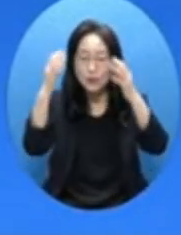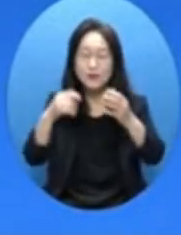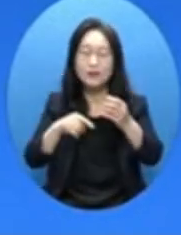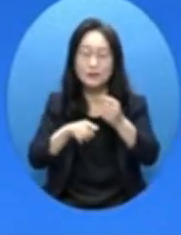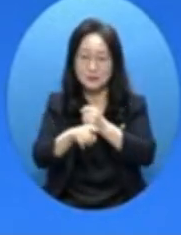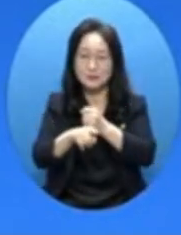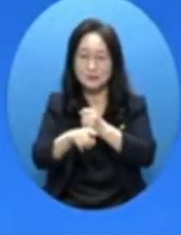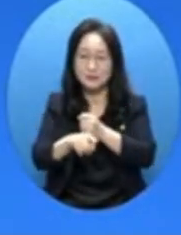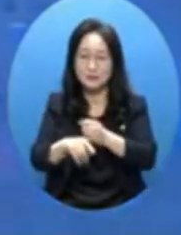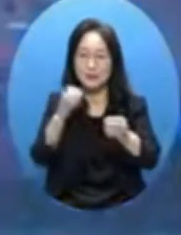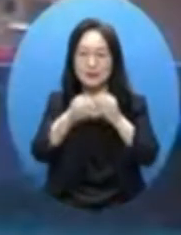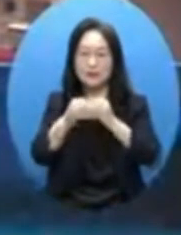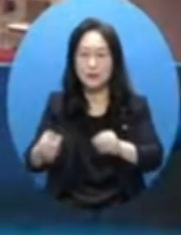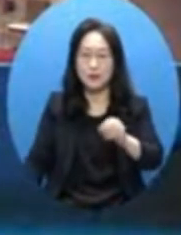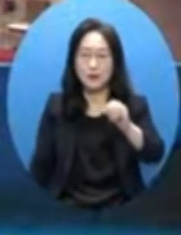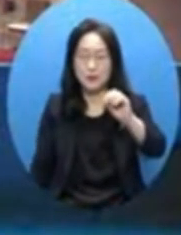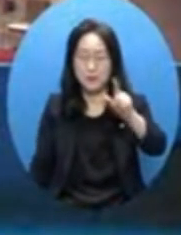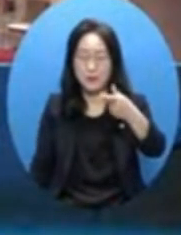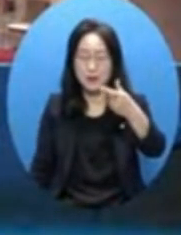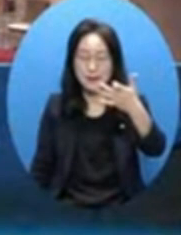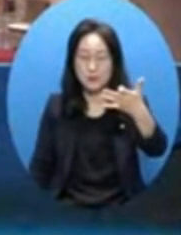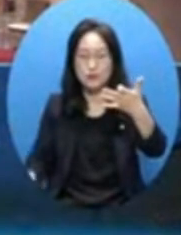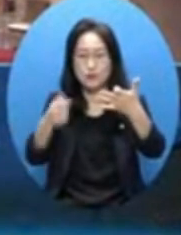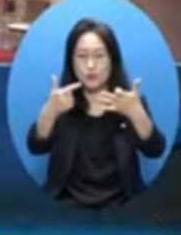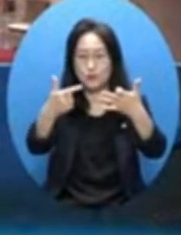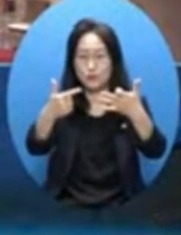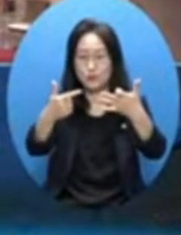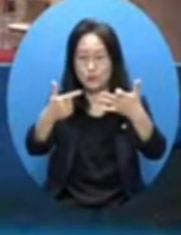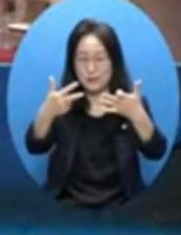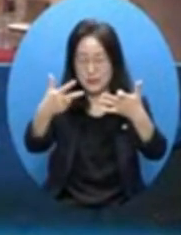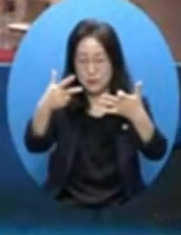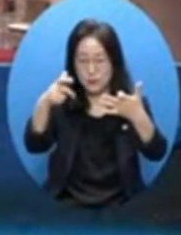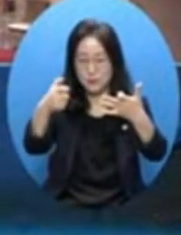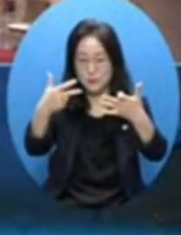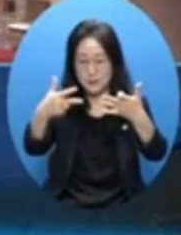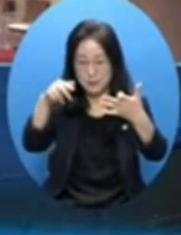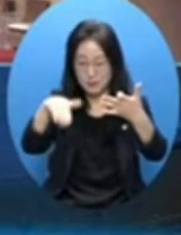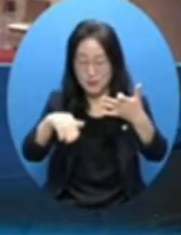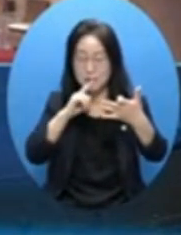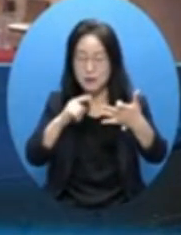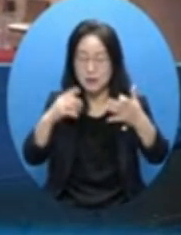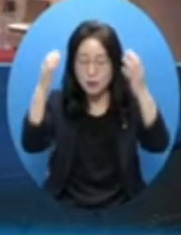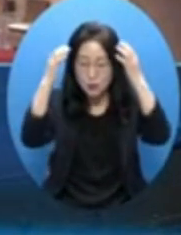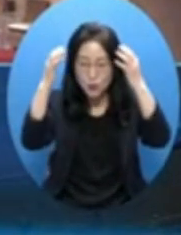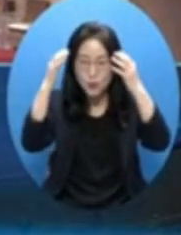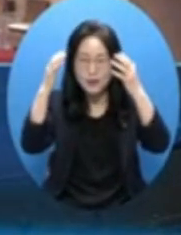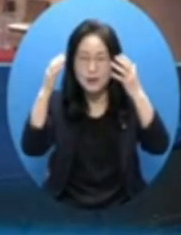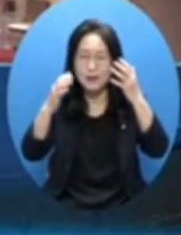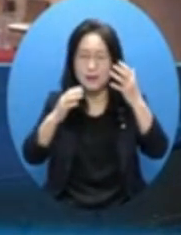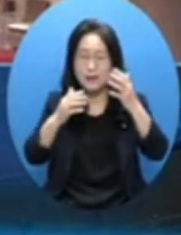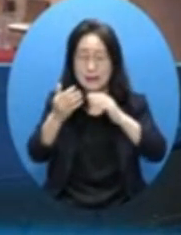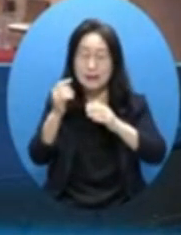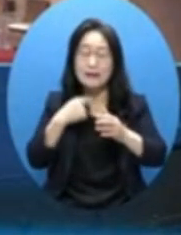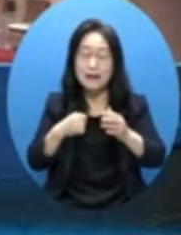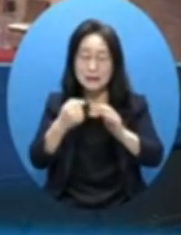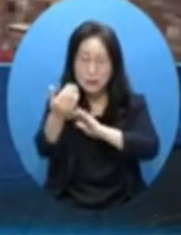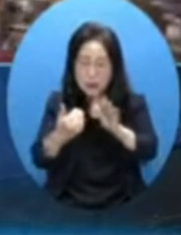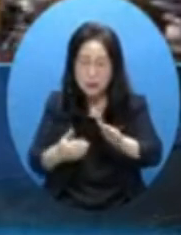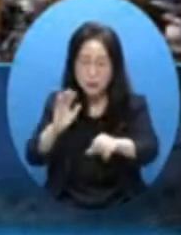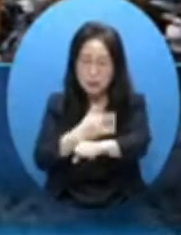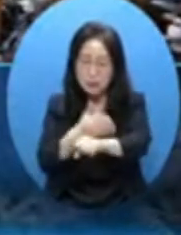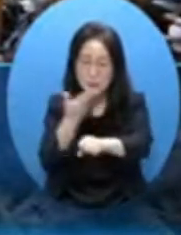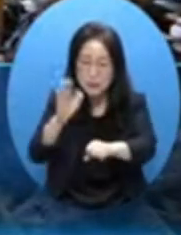것입니다. 시편 119편 67절 71절을 말씀합니다. 고난당하기 전에는 내가 그렇 행하였더니 이제는 주의 말씀을 지키나이다. 고난당한 것이